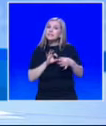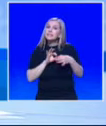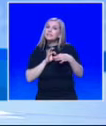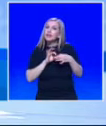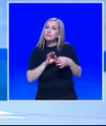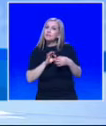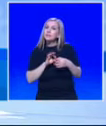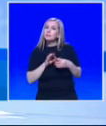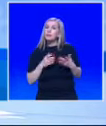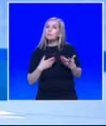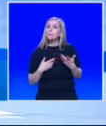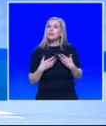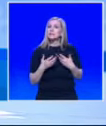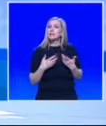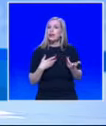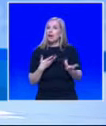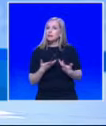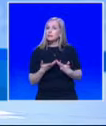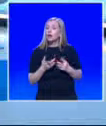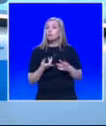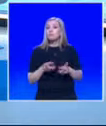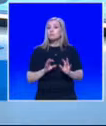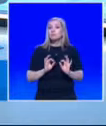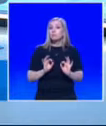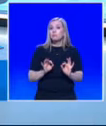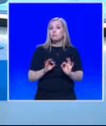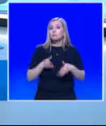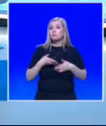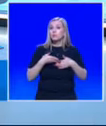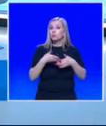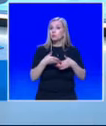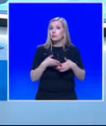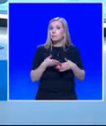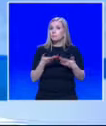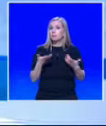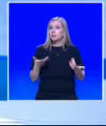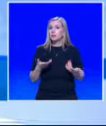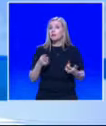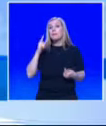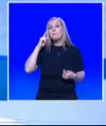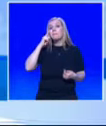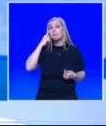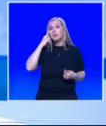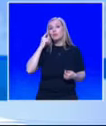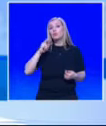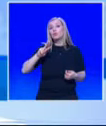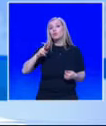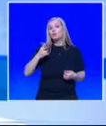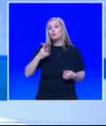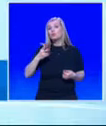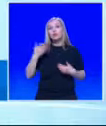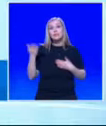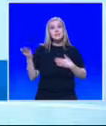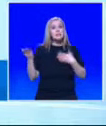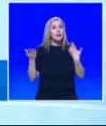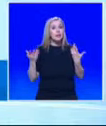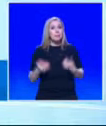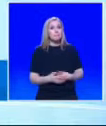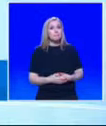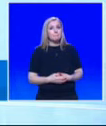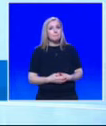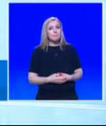зависими, пристрастни или в някакъв момент да подкрепят мнението на друга страна? Това,